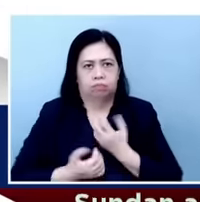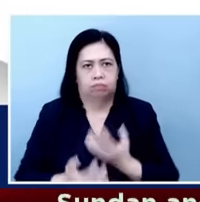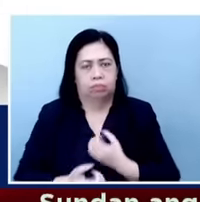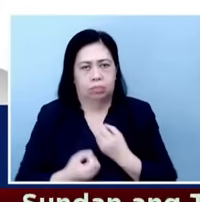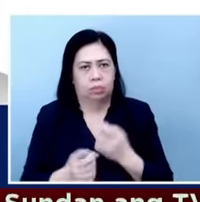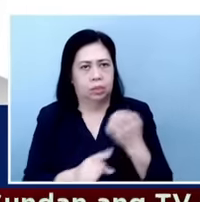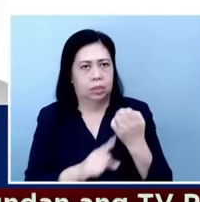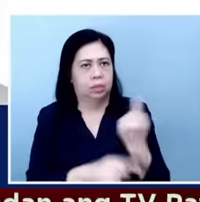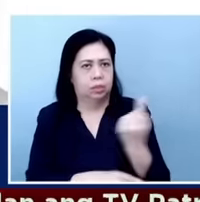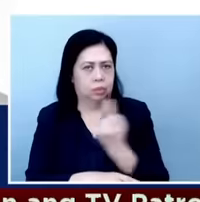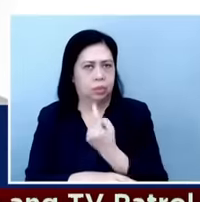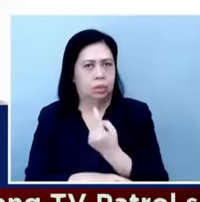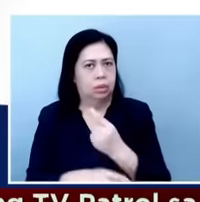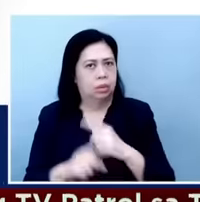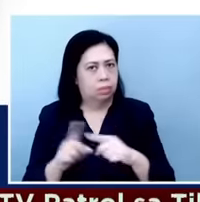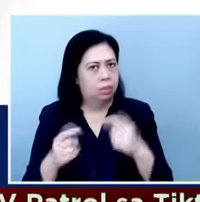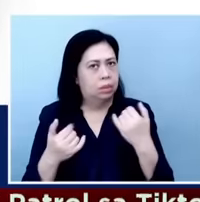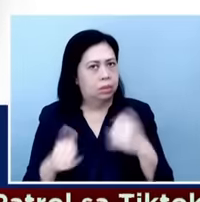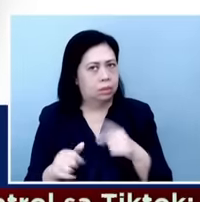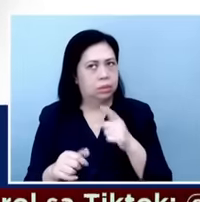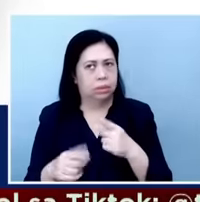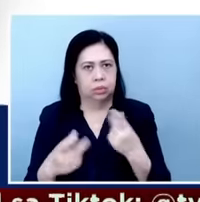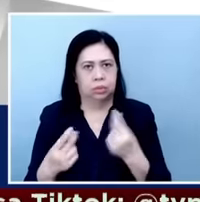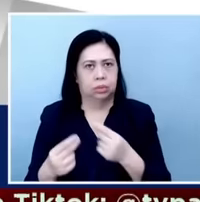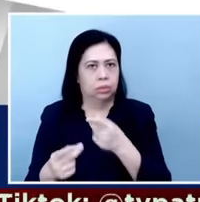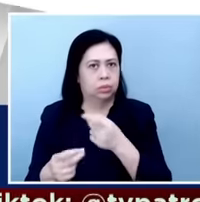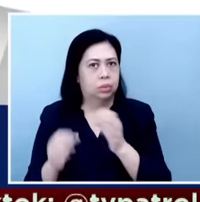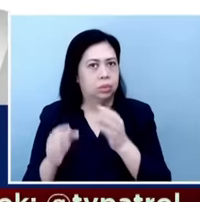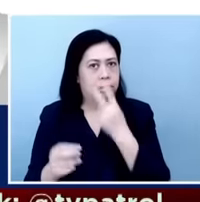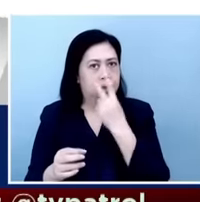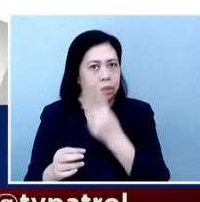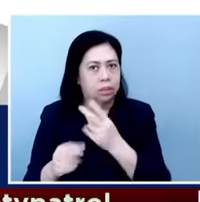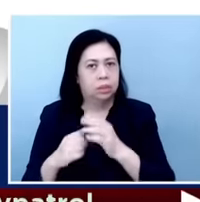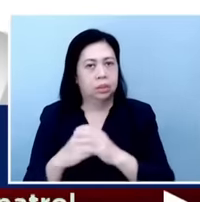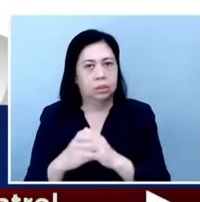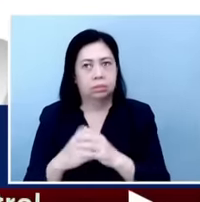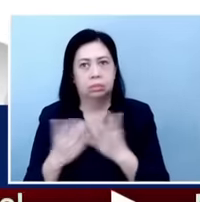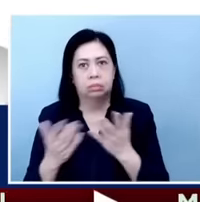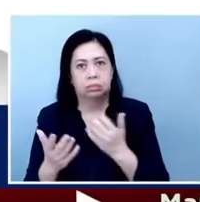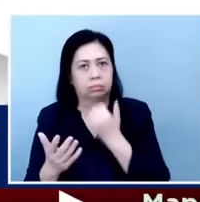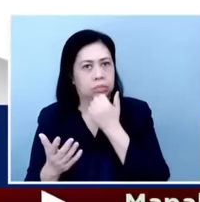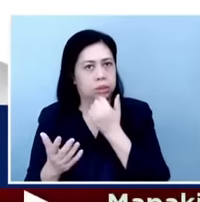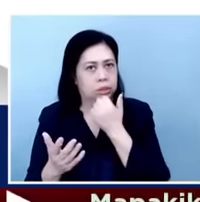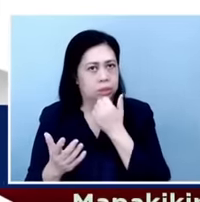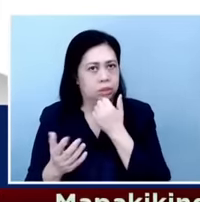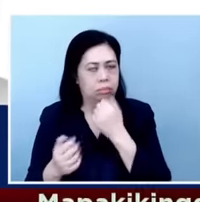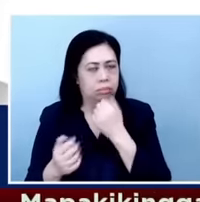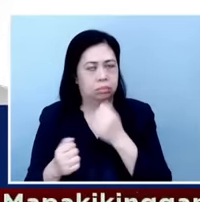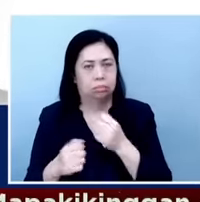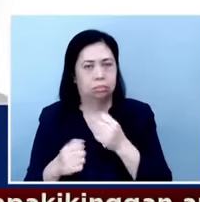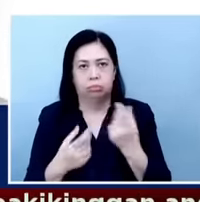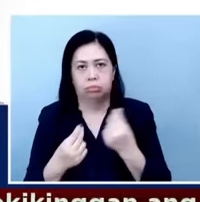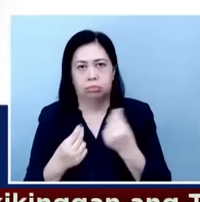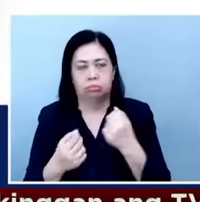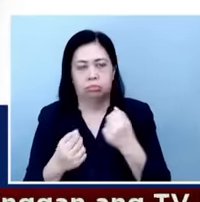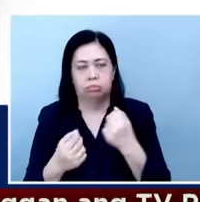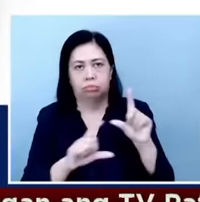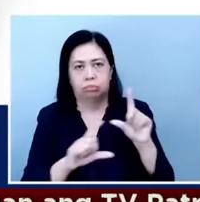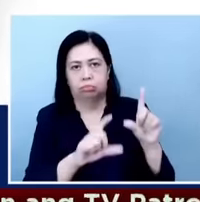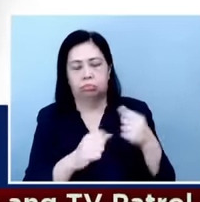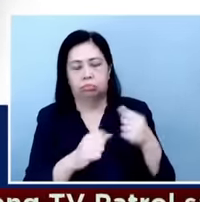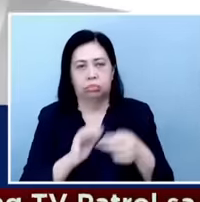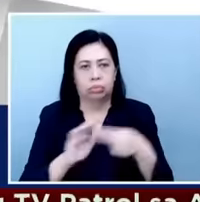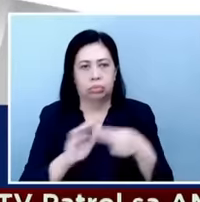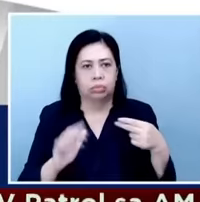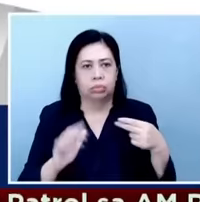bawat isa, agad pa rin siyang aaksyon sakaling may makita siyang mali ukol dito. Dagdag ng opisyal, hindi